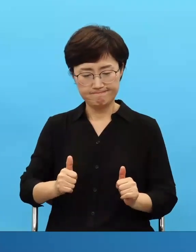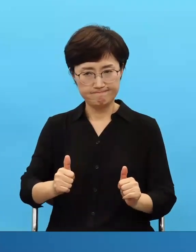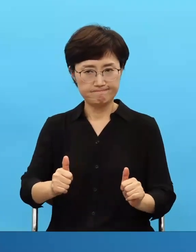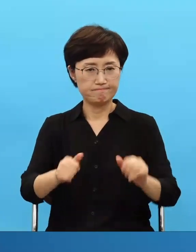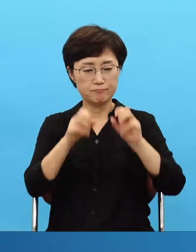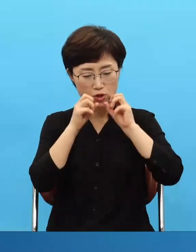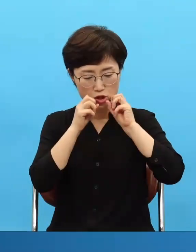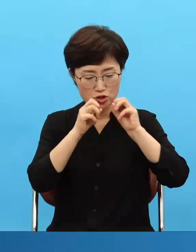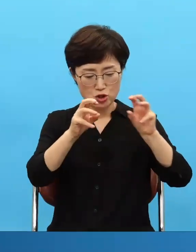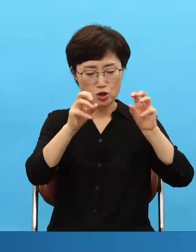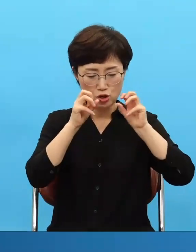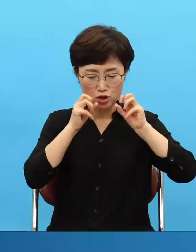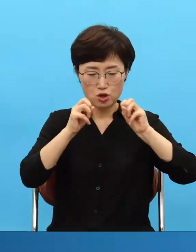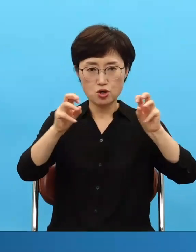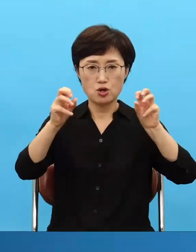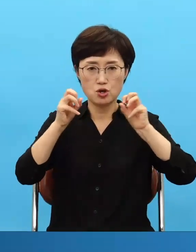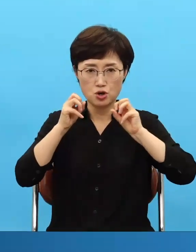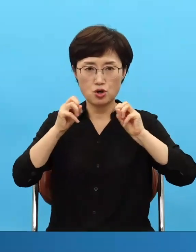나의 인서